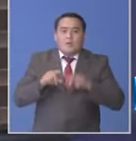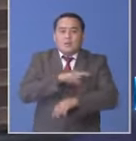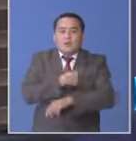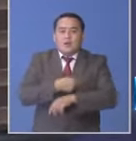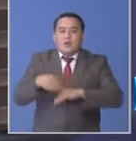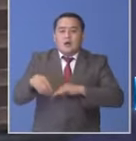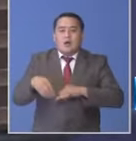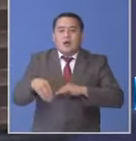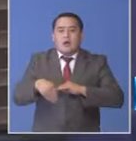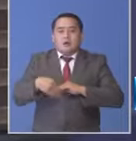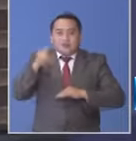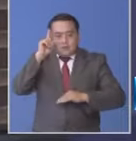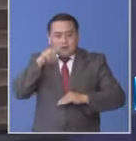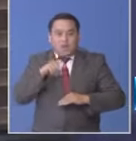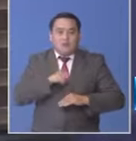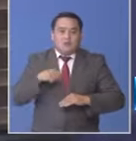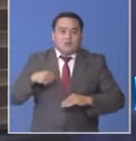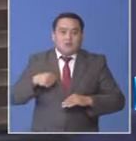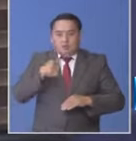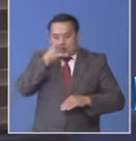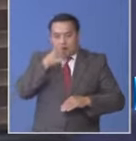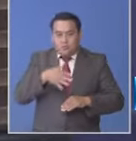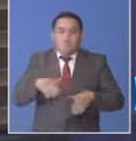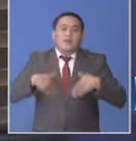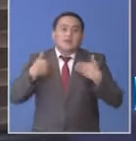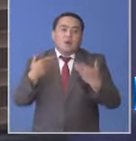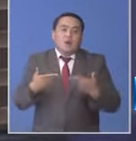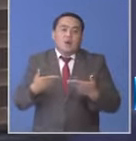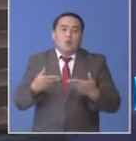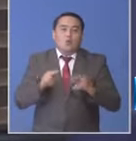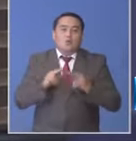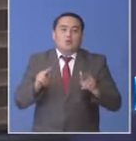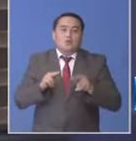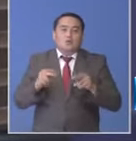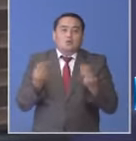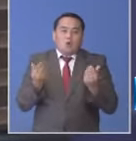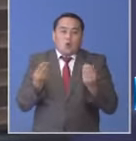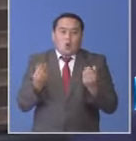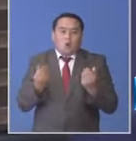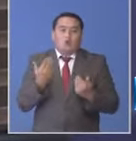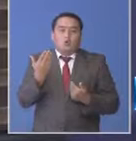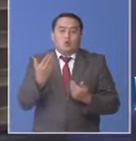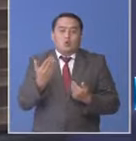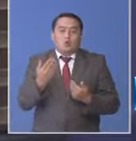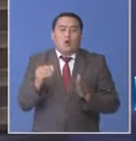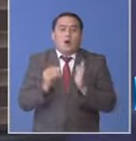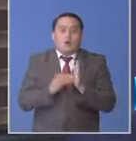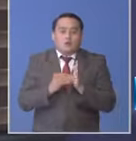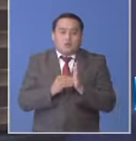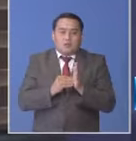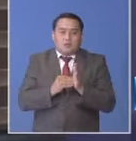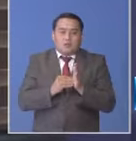сдаче экзаменов, зная, что сам сдать их не сможет, предлагает преподавателю энную сумму, чтобы тот ему поставил